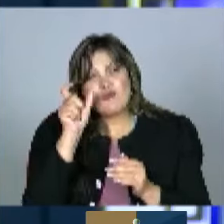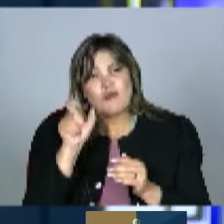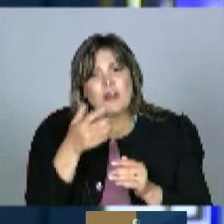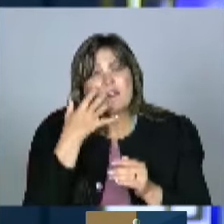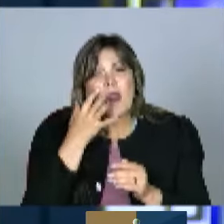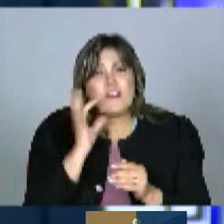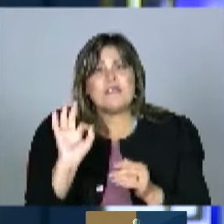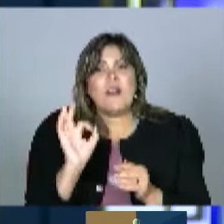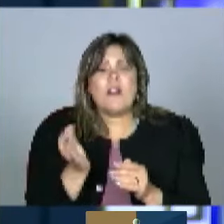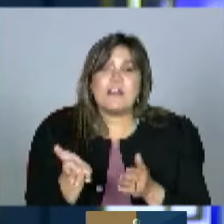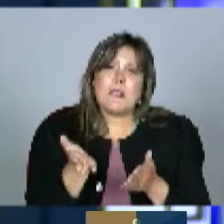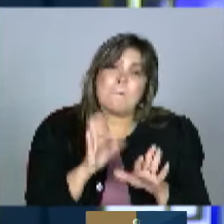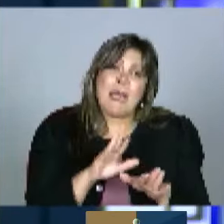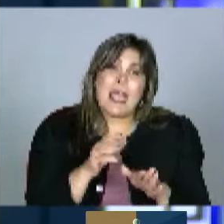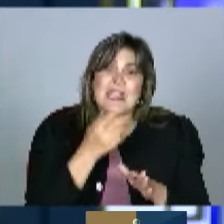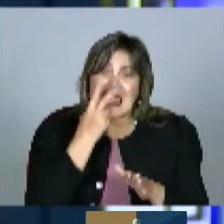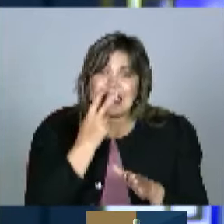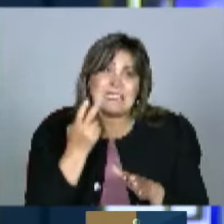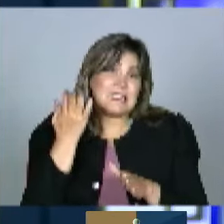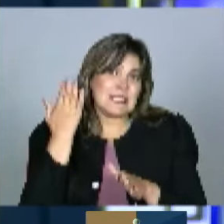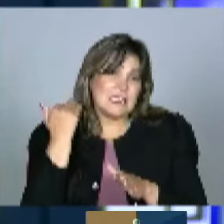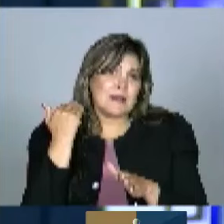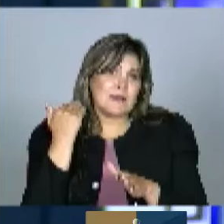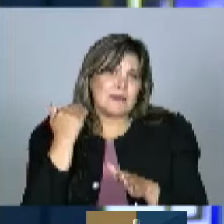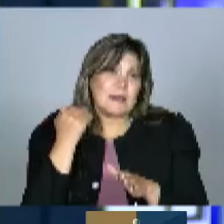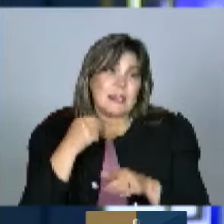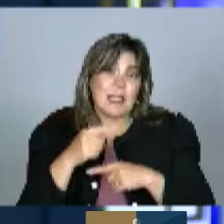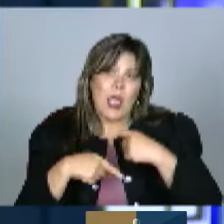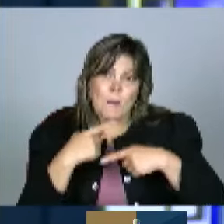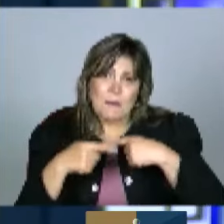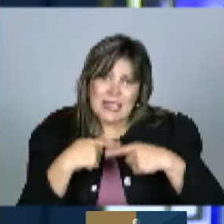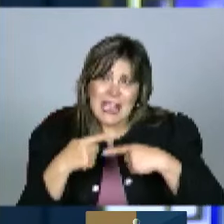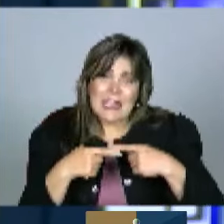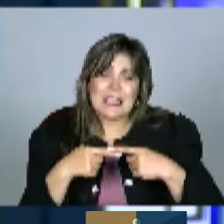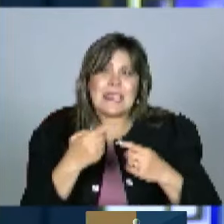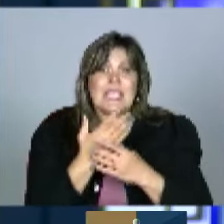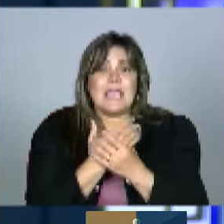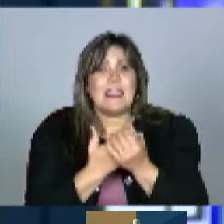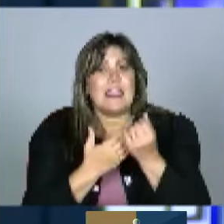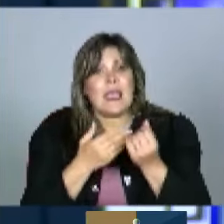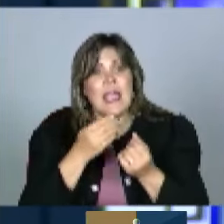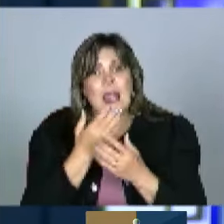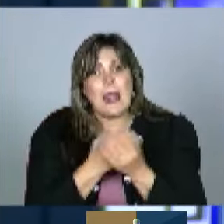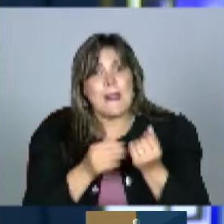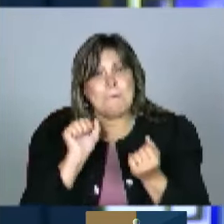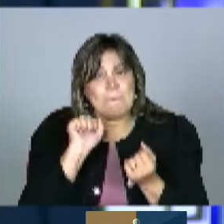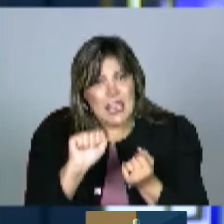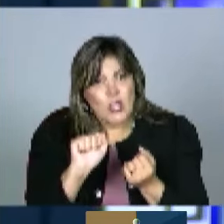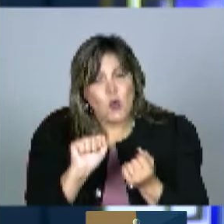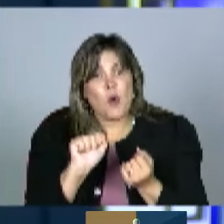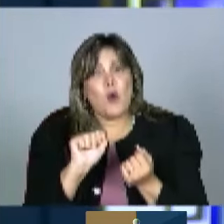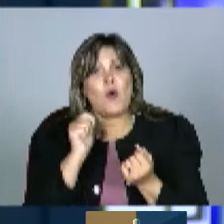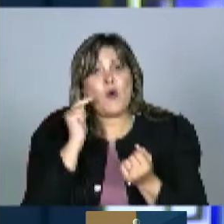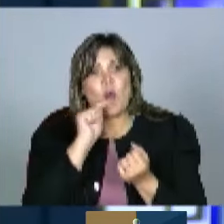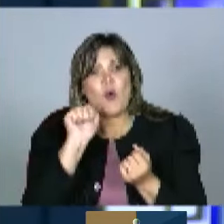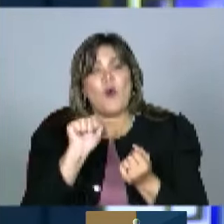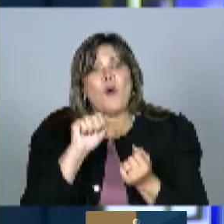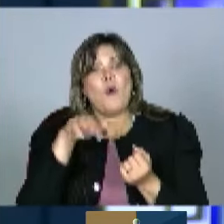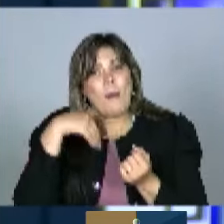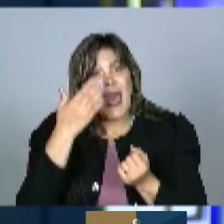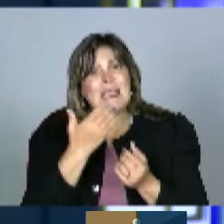الاب والاب يمتد الى الحفيظ ما هو امتد هو امتد الى بنته وبنته امتد الى